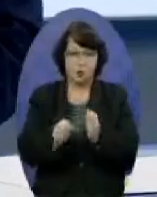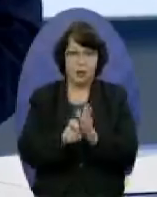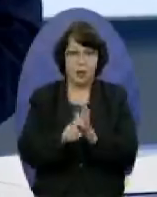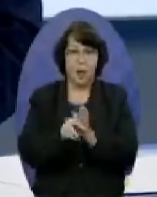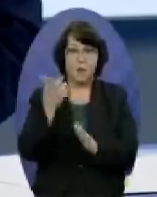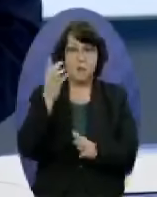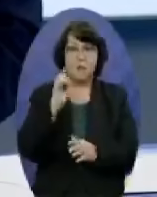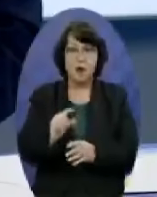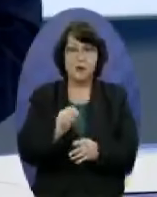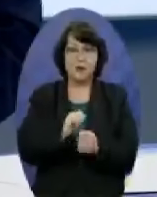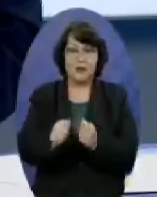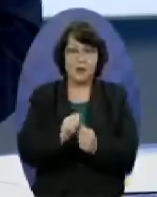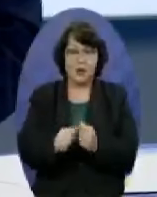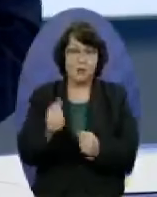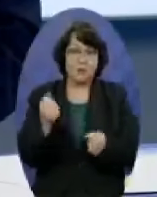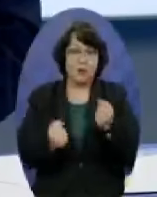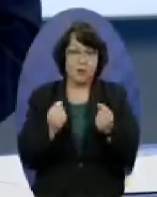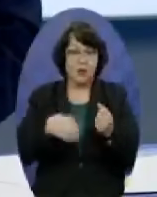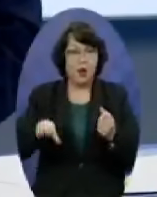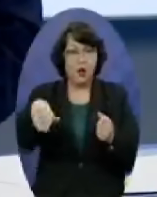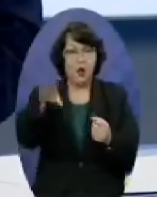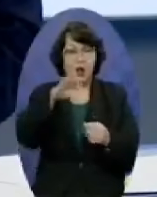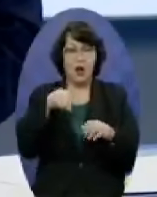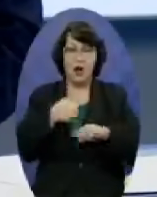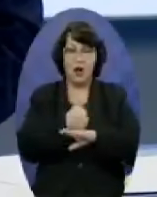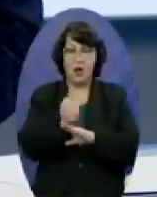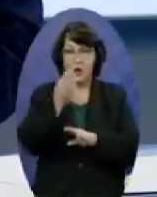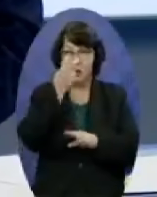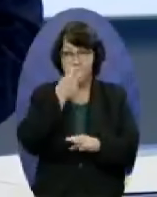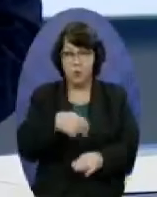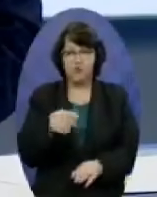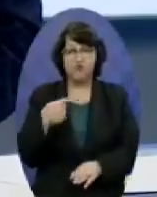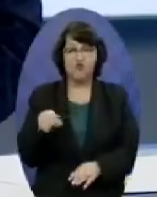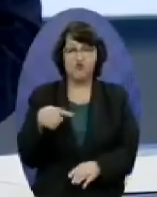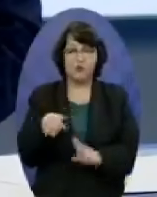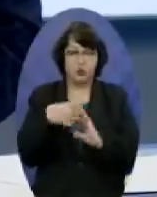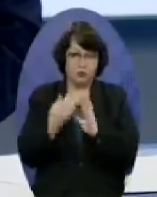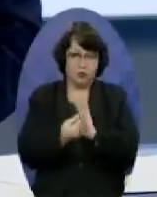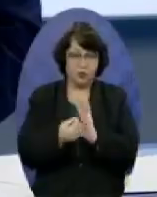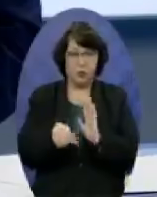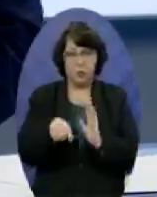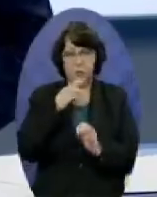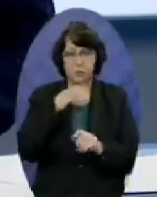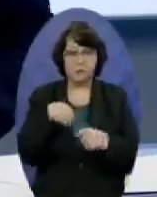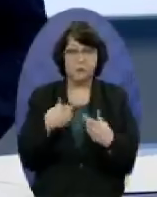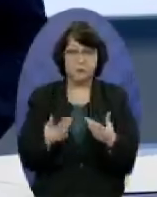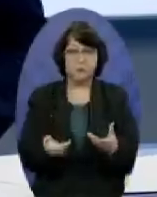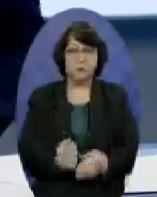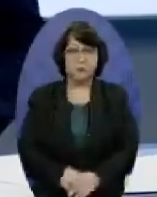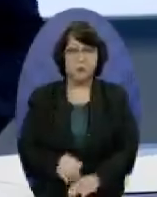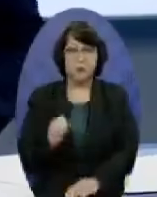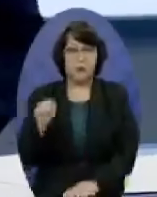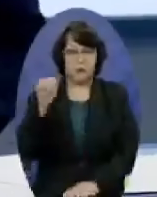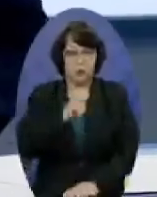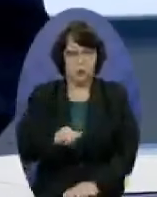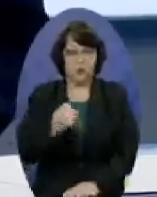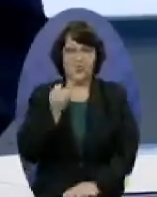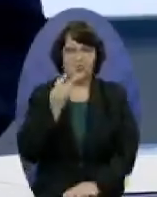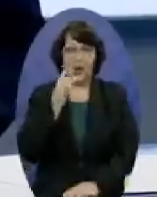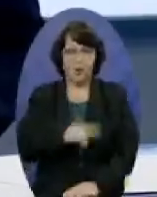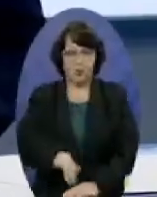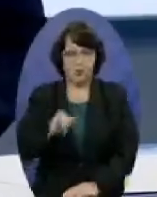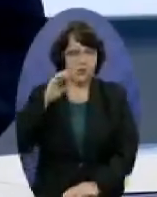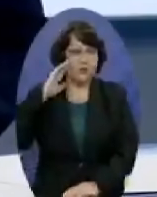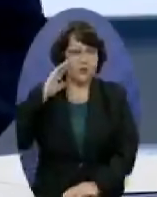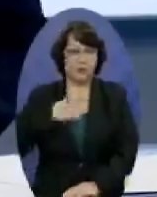зардлаар автомашинтайгаа 41 улсаар аялсан төвшин жаргалын гэр бүлийн сонирхолтой аяллаас бид сурвалжлаа. Америк нэгдсэн улс Иракаас цэргийн